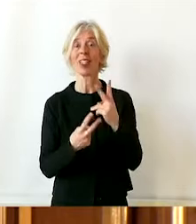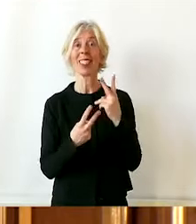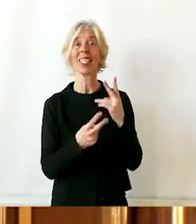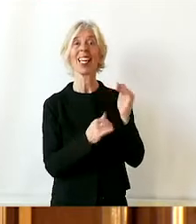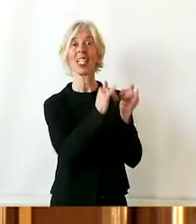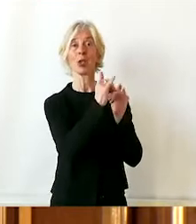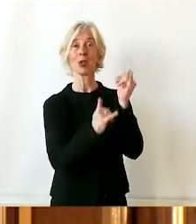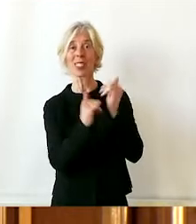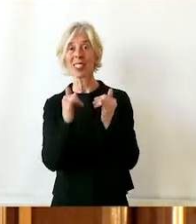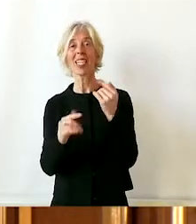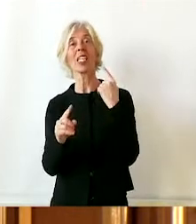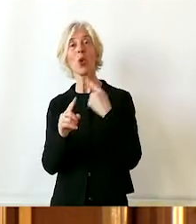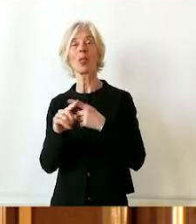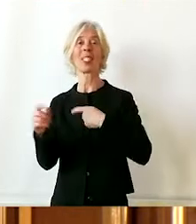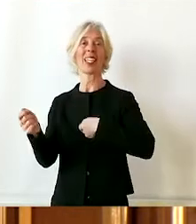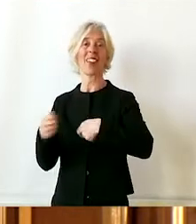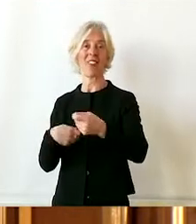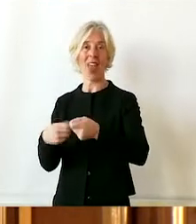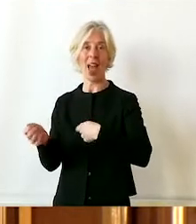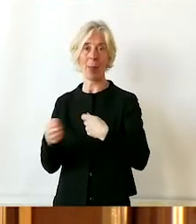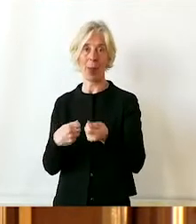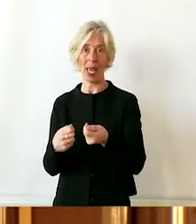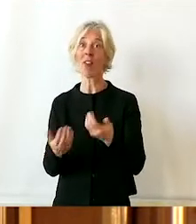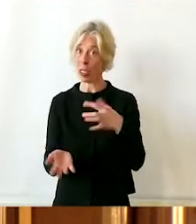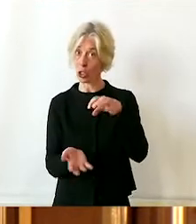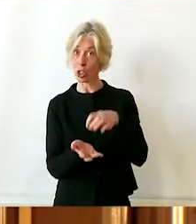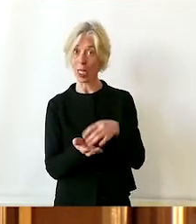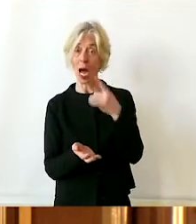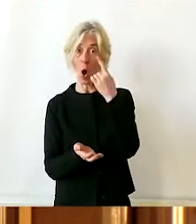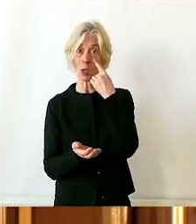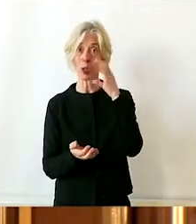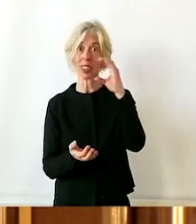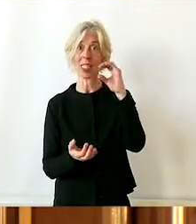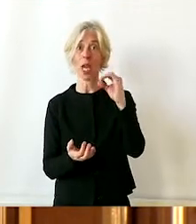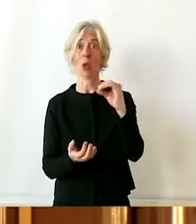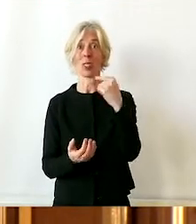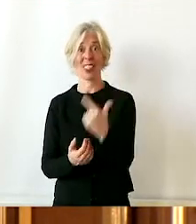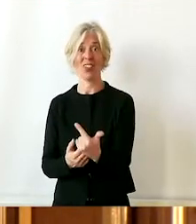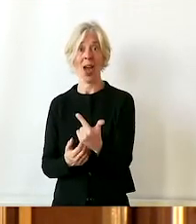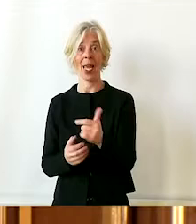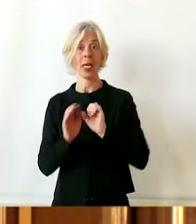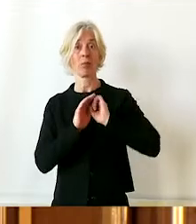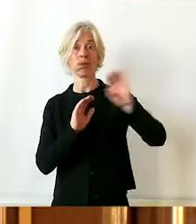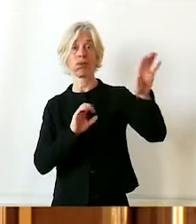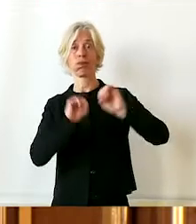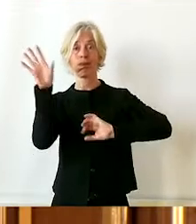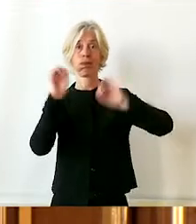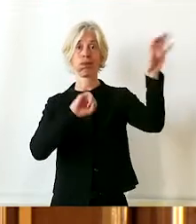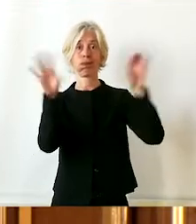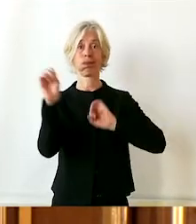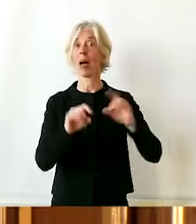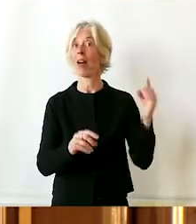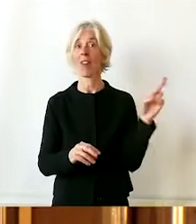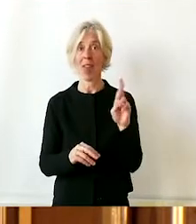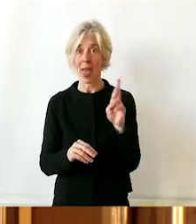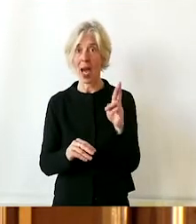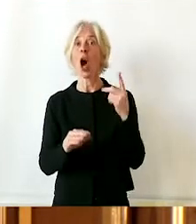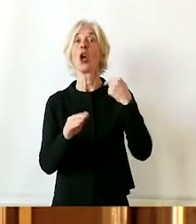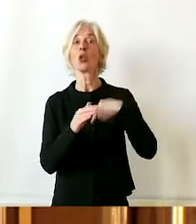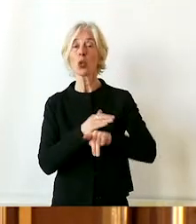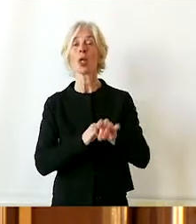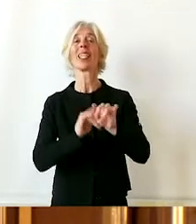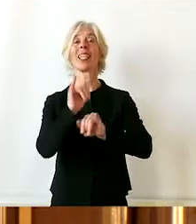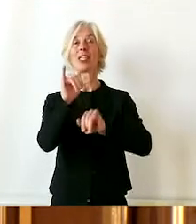Rund 50% der CO2-Emissionen im Stadtgebiet kommen eben aus dem Bereich des Gewerbes und der Industrie.